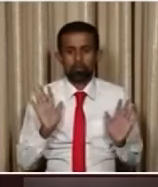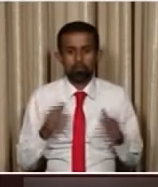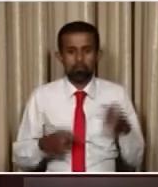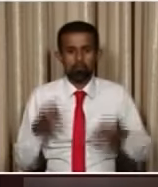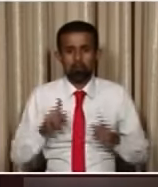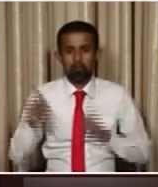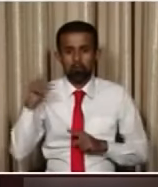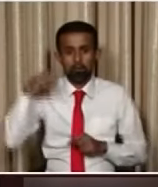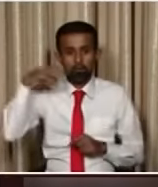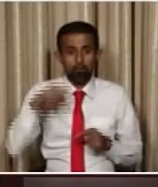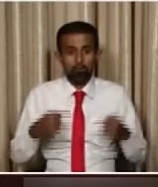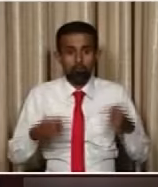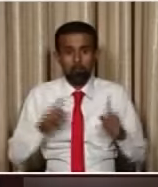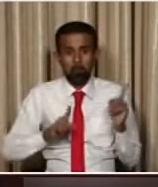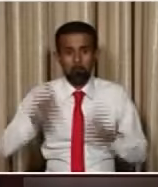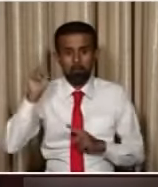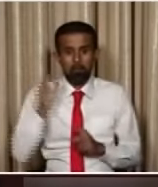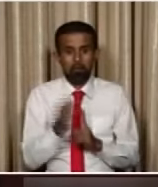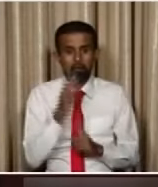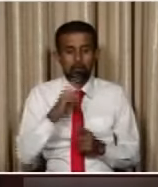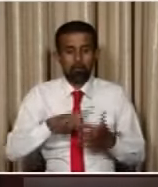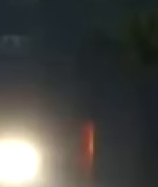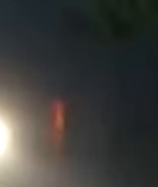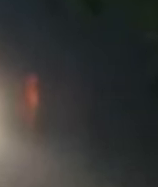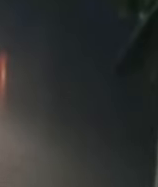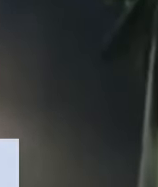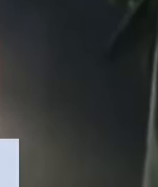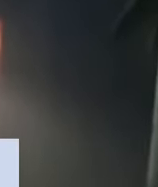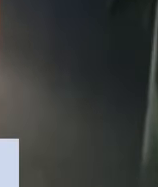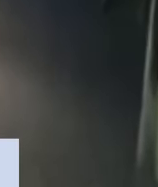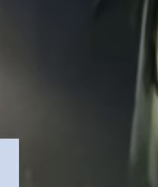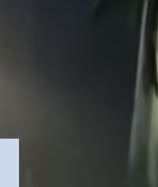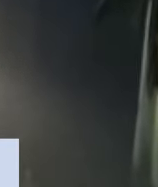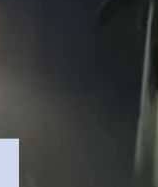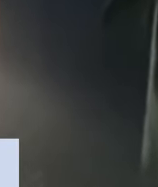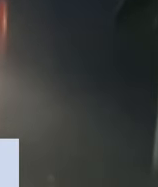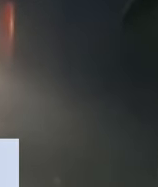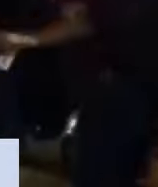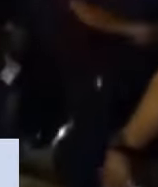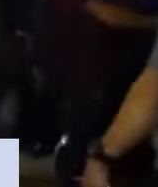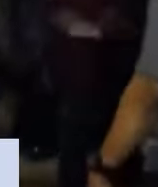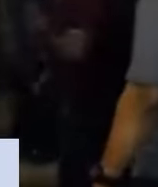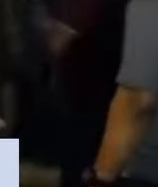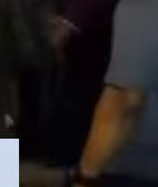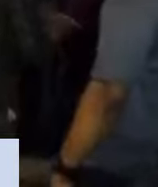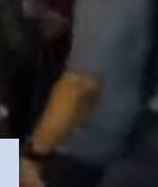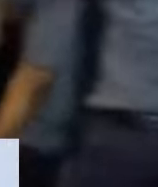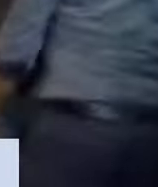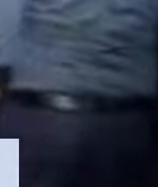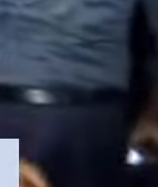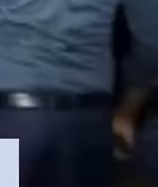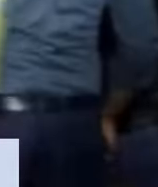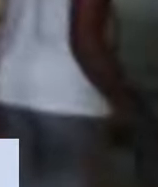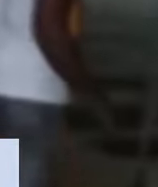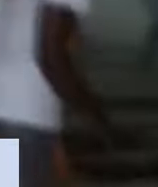නැහැ. මේ විදුලි බල විවාදනොත් මග ඇරලා තියෙන්නේ ජනාධිපතිවරණ විවාදනොත් මග ඇරලා තියෙන්නේ. මීට වසර දෙකකට පමණ පෙර මෙරට අරාජික වීමටත් විදුලි